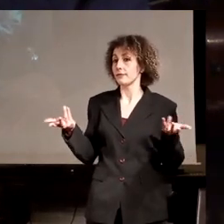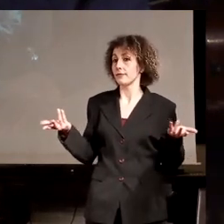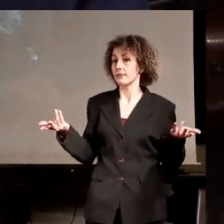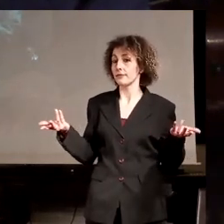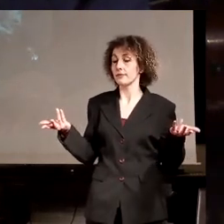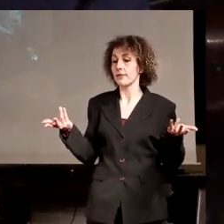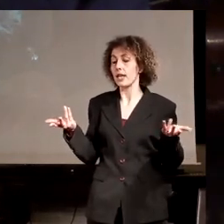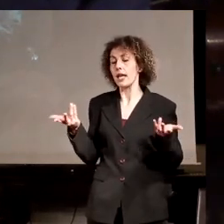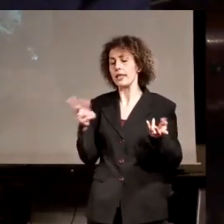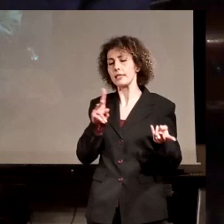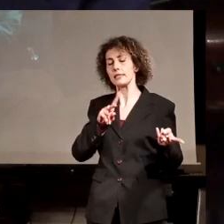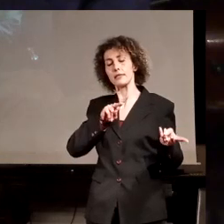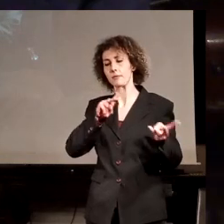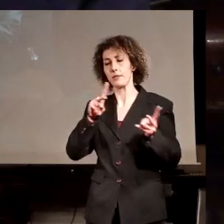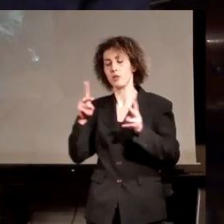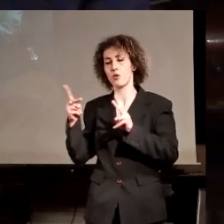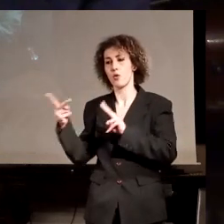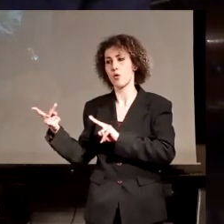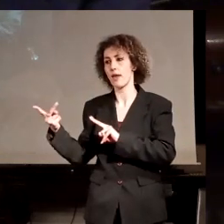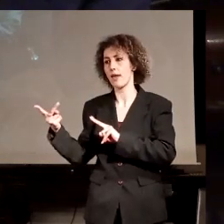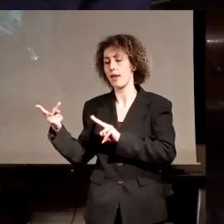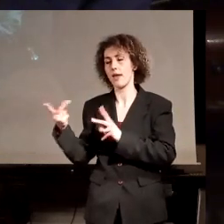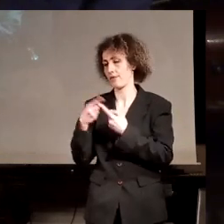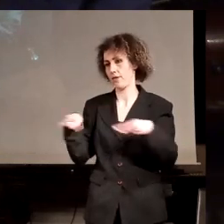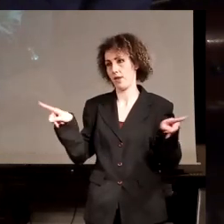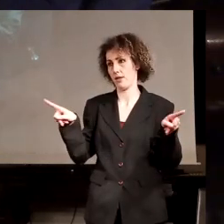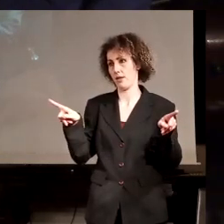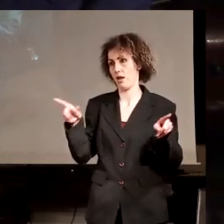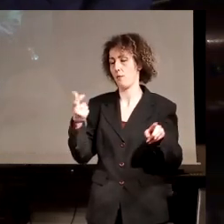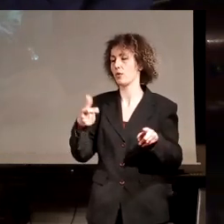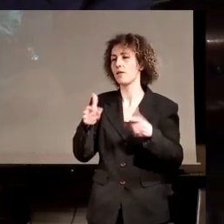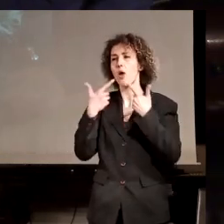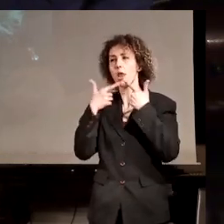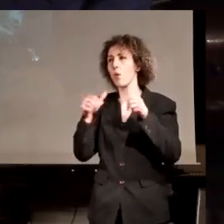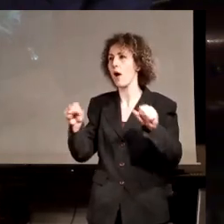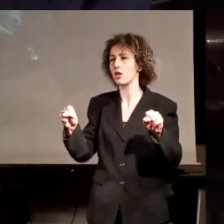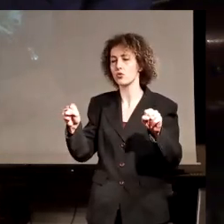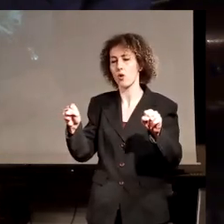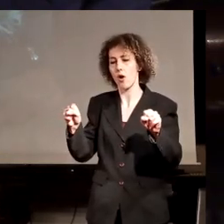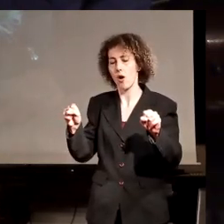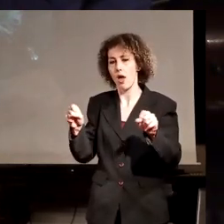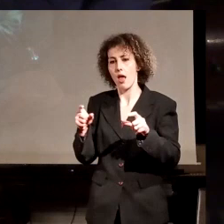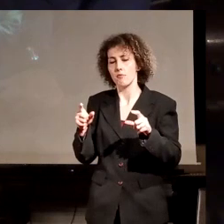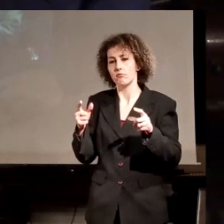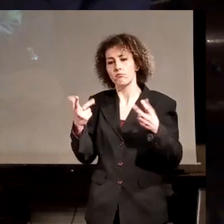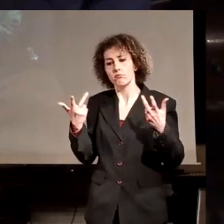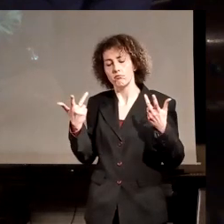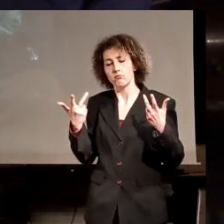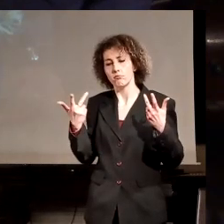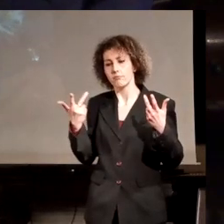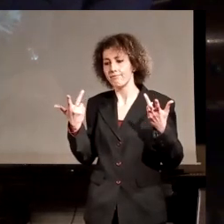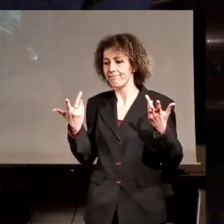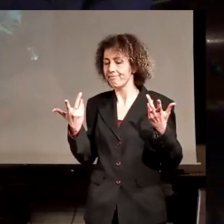interpreta non è completamente diversa perché perché il linguaggio è un organismo vivo che sa che